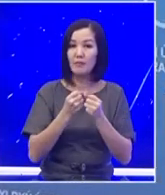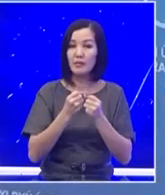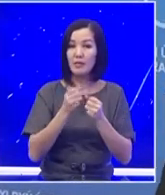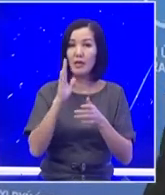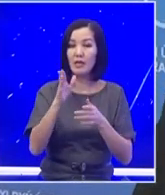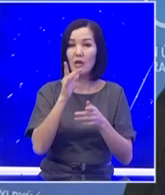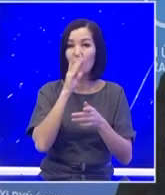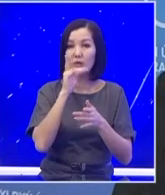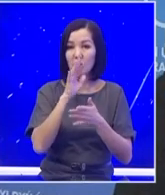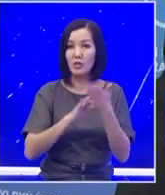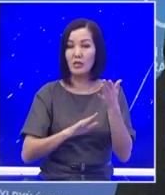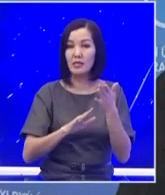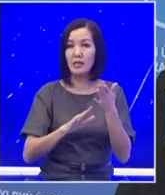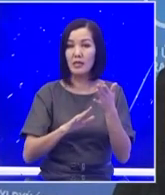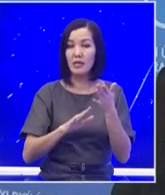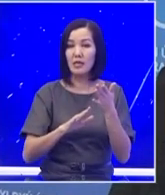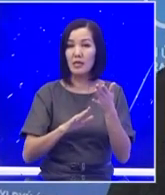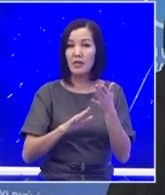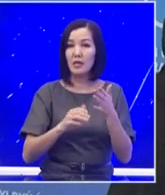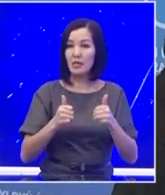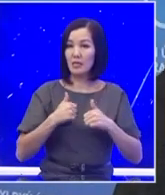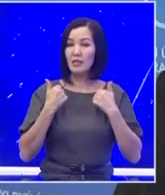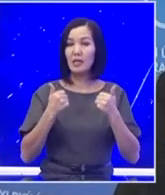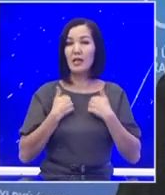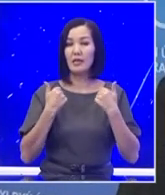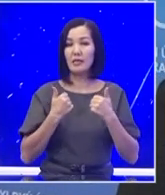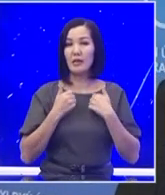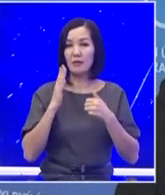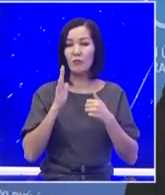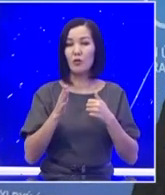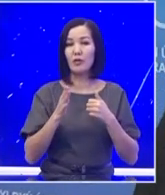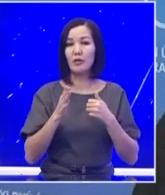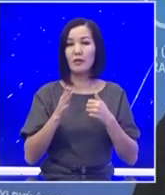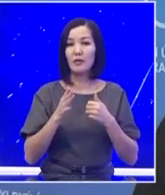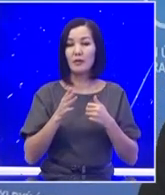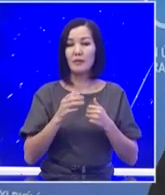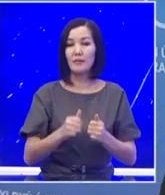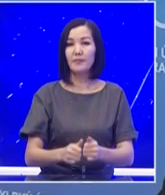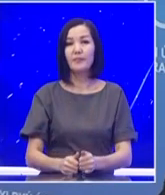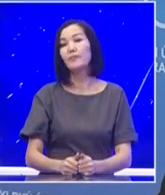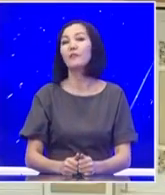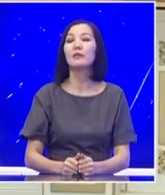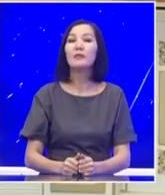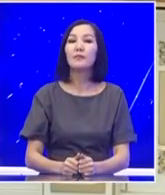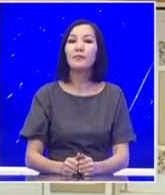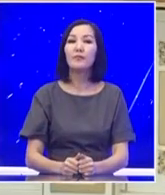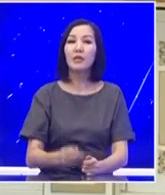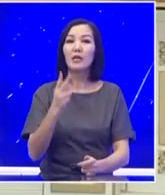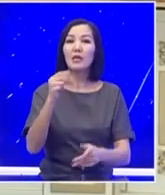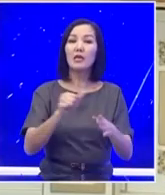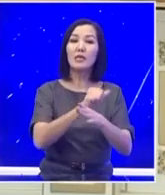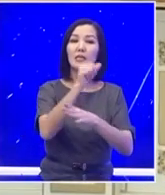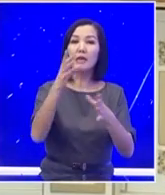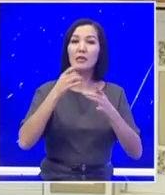алдағы уақытта да жақсы жұмыстар істеуге, ынталандыруға өз септігін тигізеді деп ойлаймын. Екі сағатқа